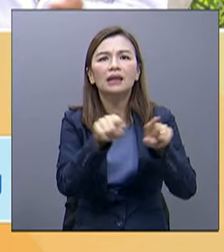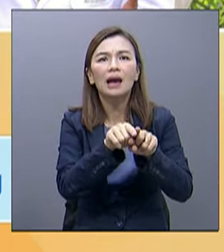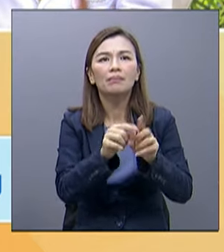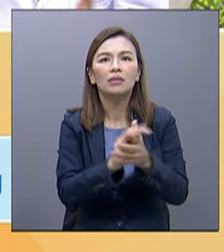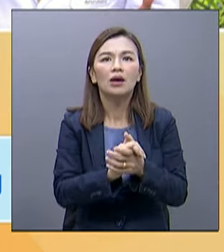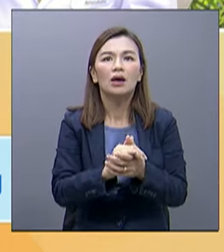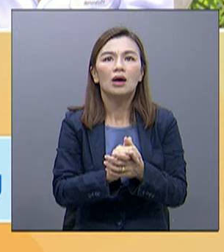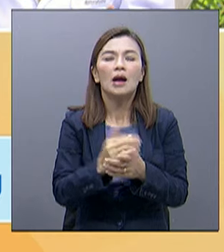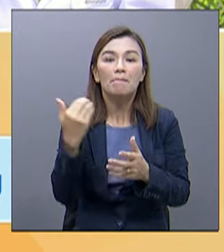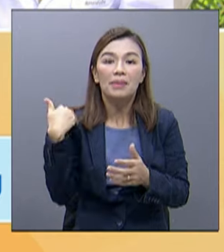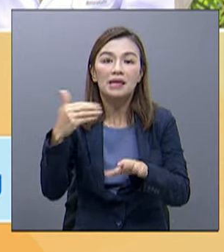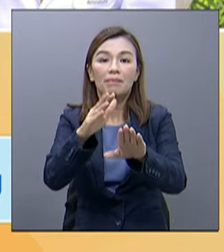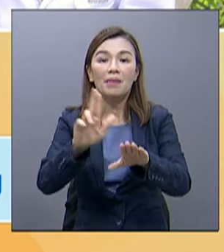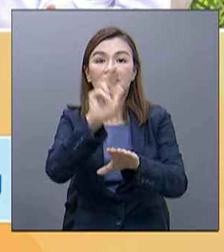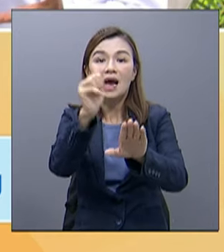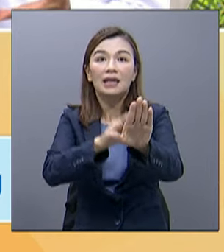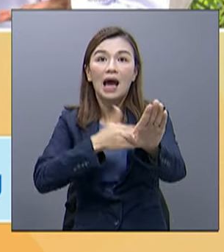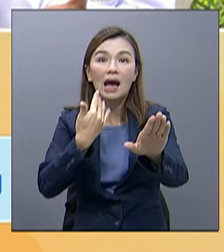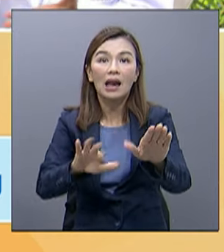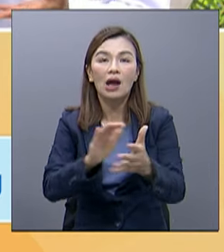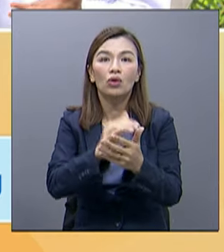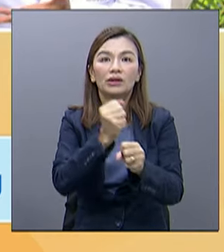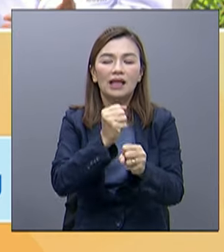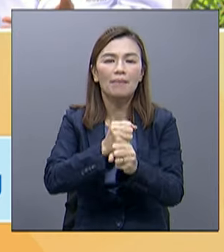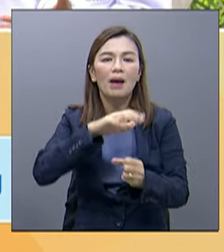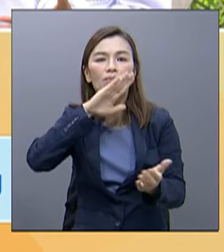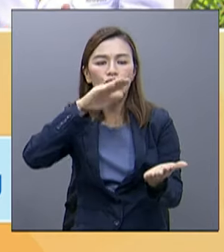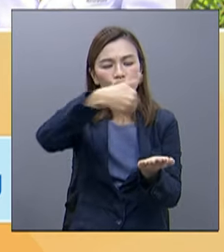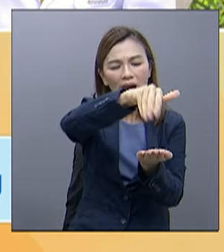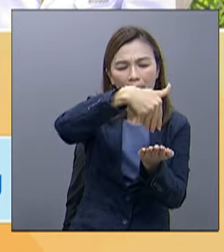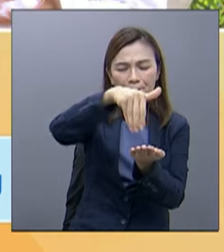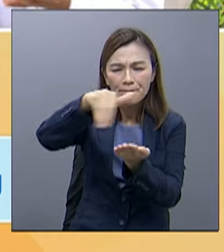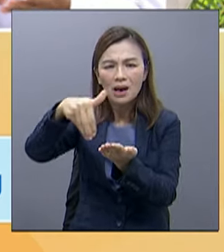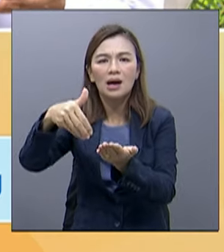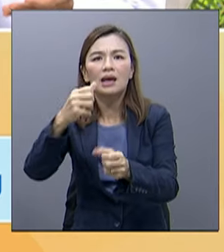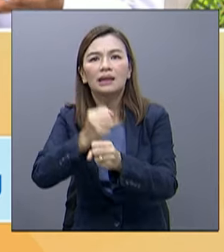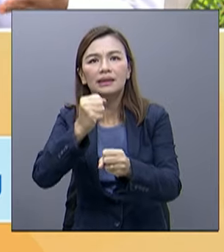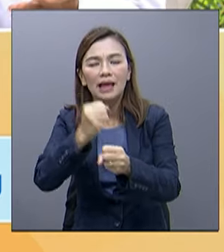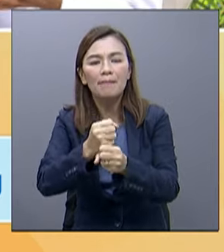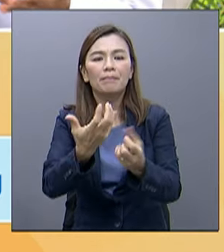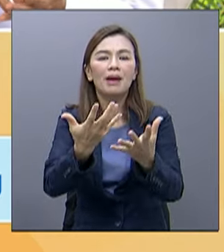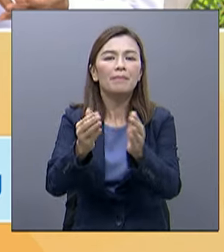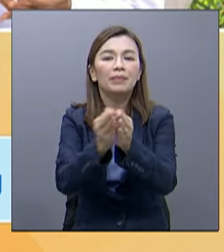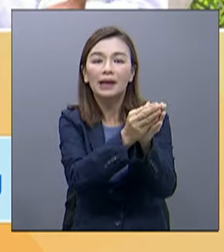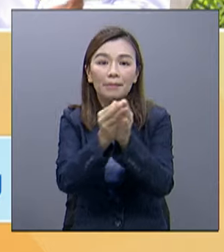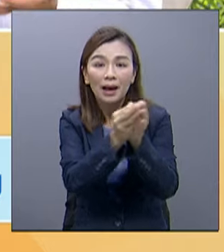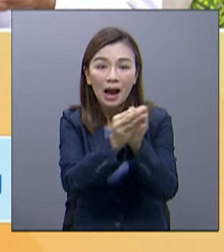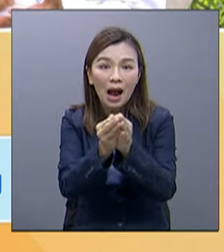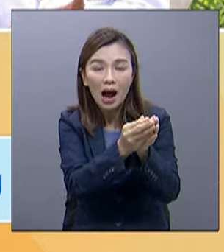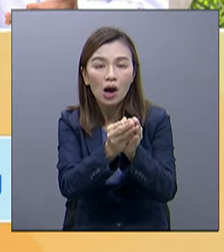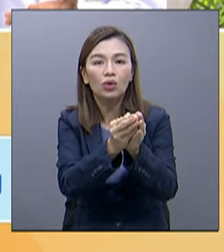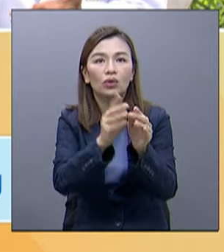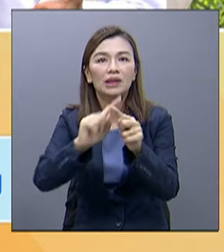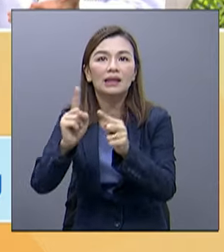โบราณใช้มา 2,000กว่าปีนะเอามาทาหมูหันเป็ดปากกิ่งนะครับหรือมาทำซอสเ่อสุกกี้หรือ